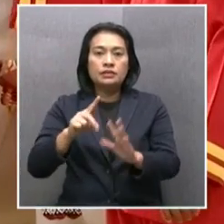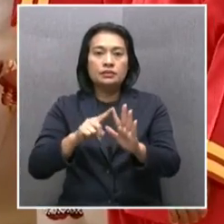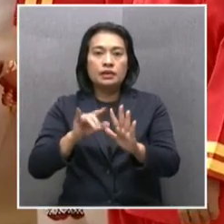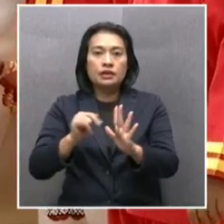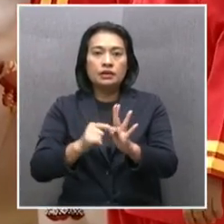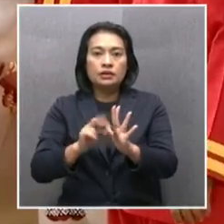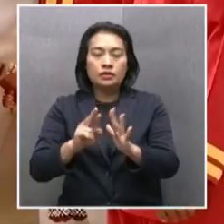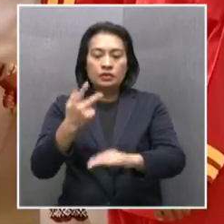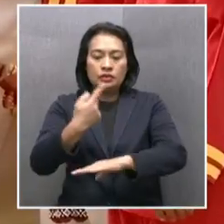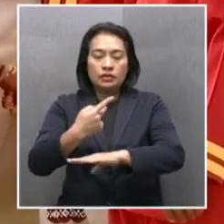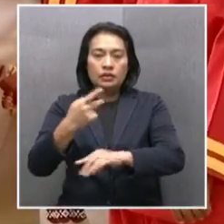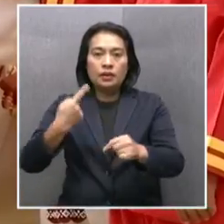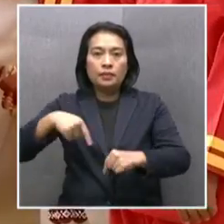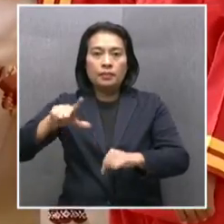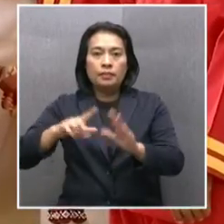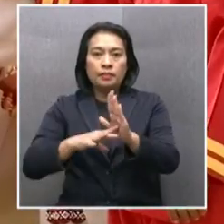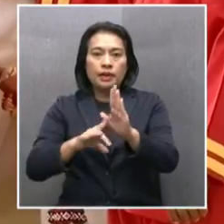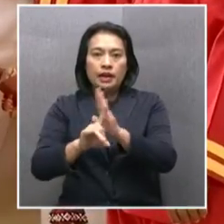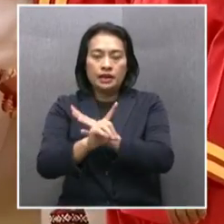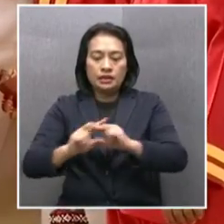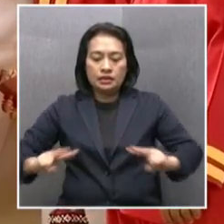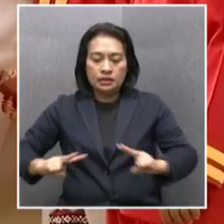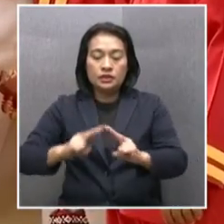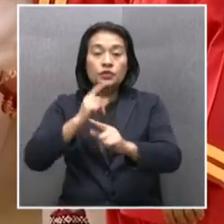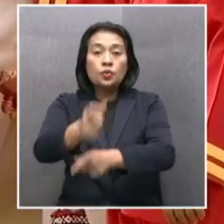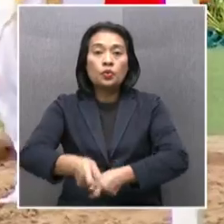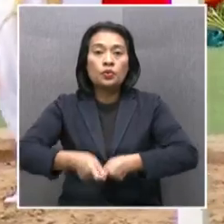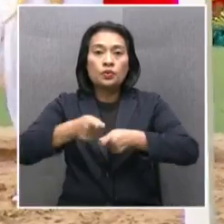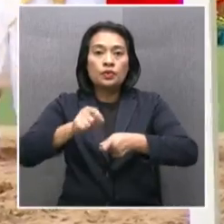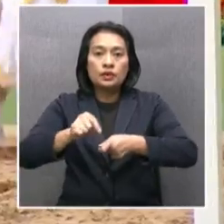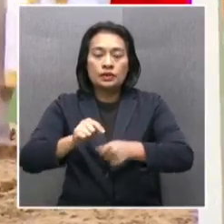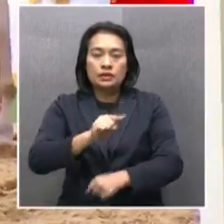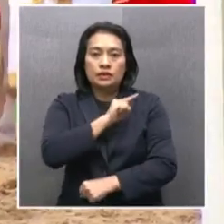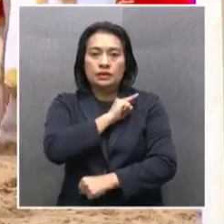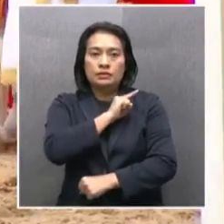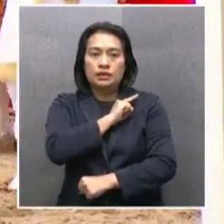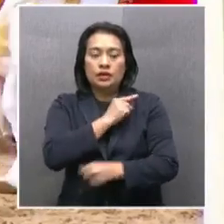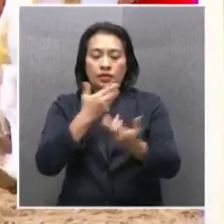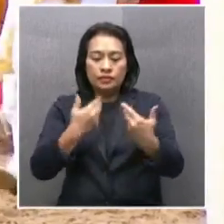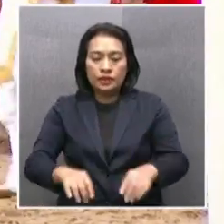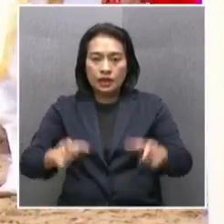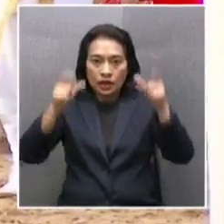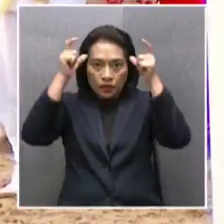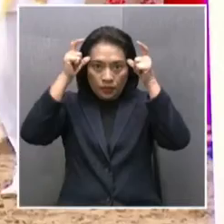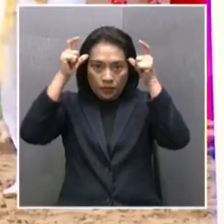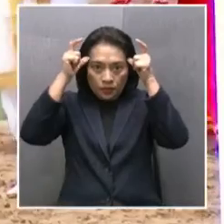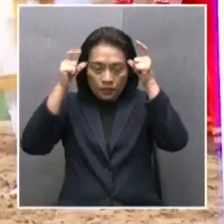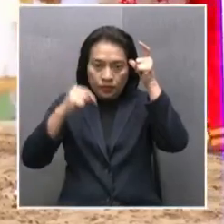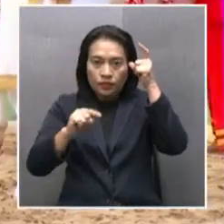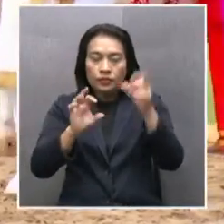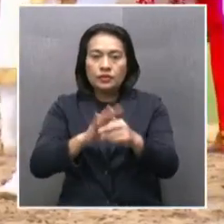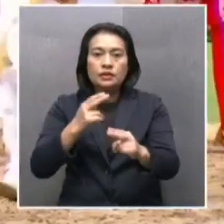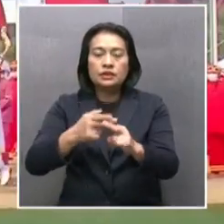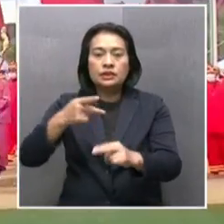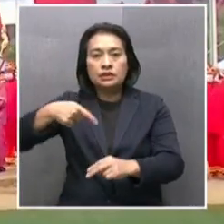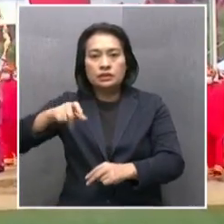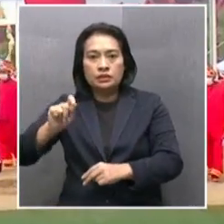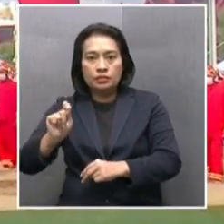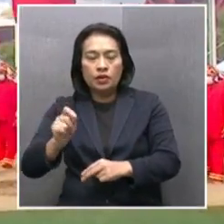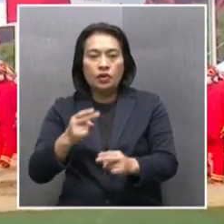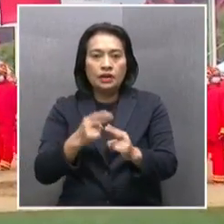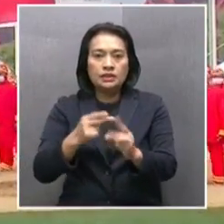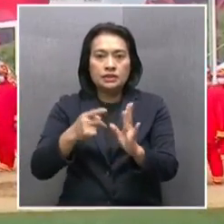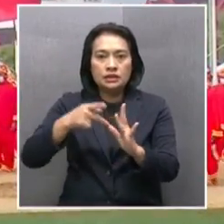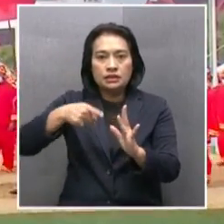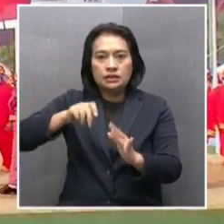ปลัดกระทรวงเกษตรและสหกรณ์ทำหน้าที่เป็นพระยาแรกนาส่วนพระโคแรกนาคือพระโคพอและพระโคเพีย